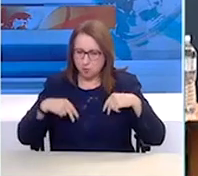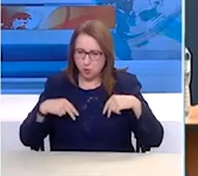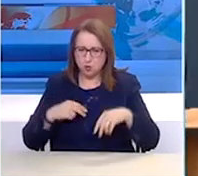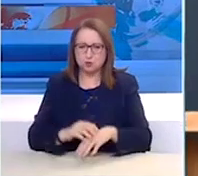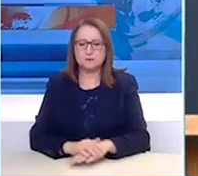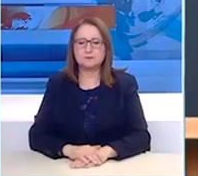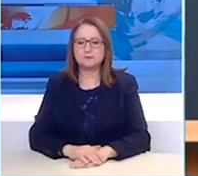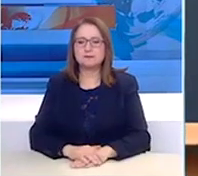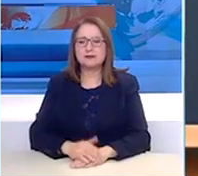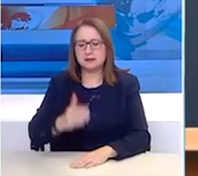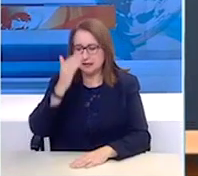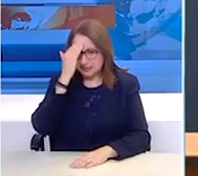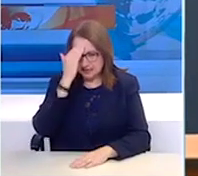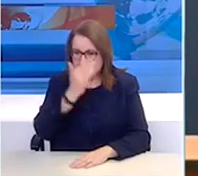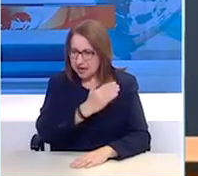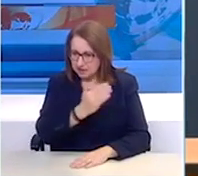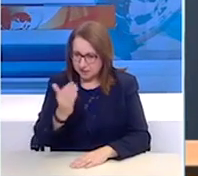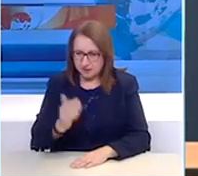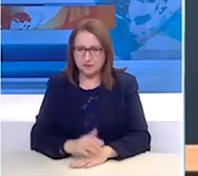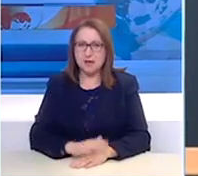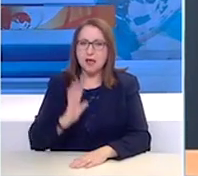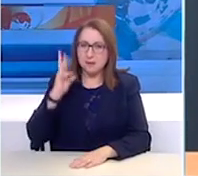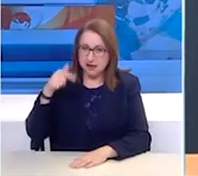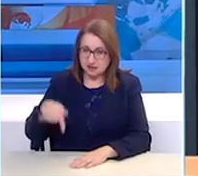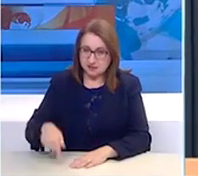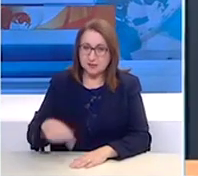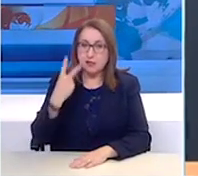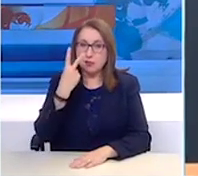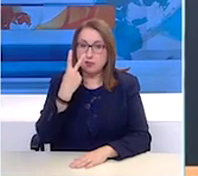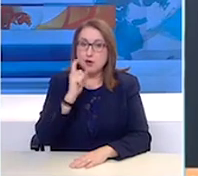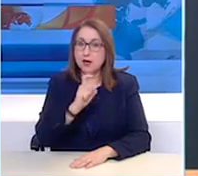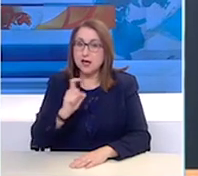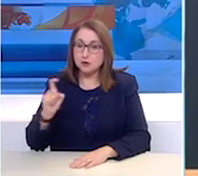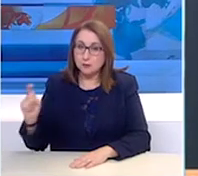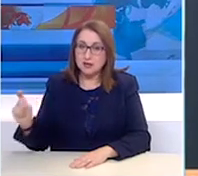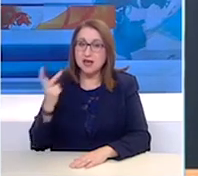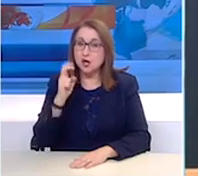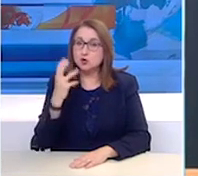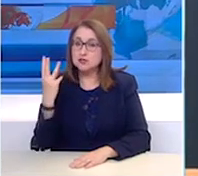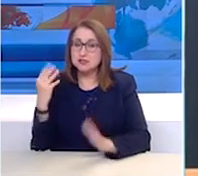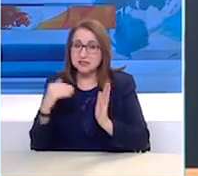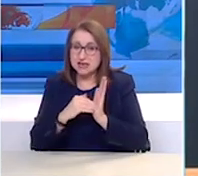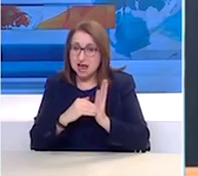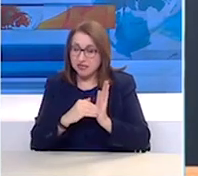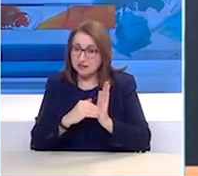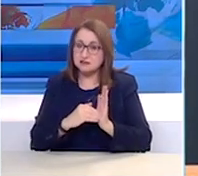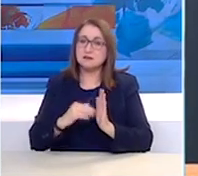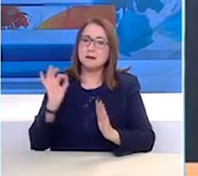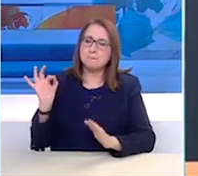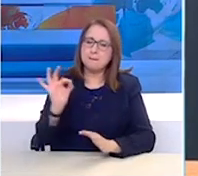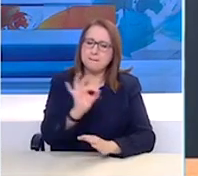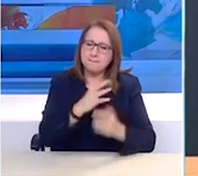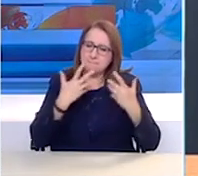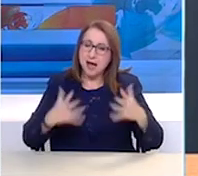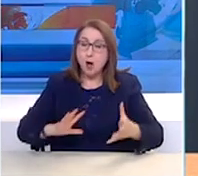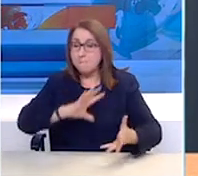Καλησπέρα σας. Έως σήμερα, περισσότερα από 2.023.000 καταγεγραμμένα κρούσματα του νέου κορονοϊού έχουν καταγραφεί